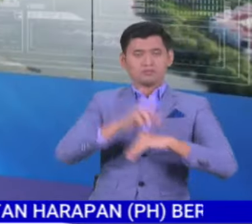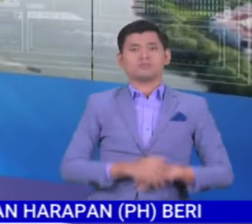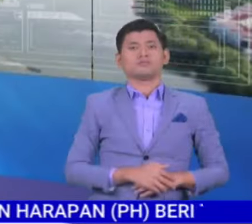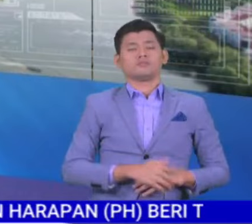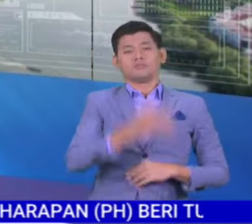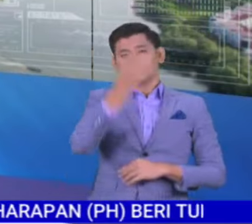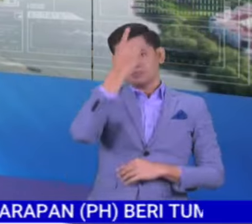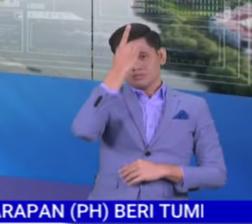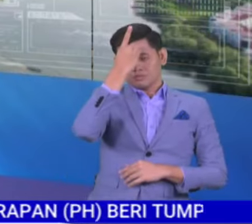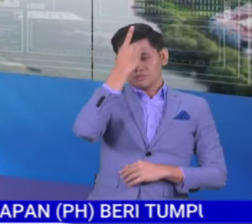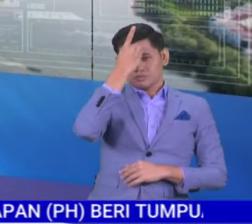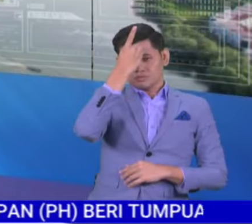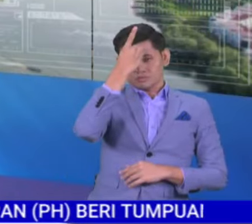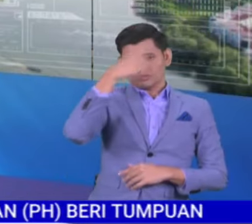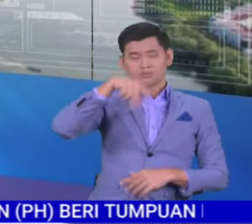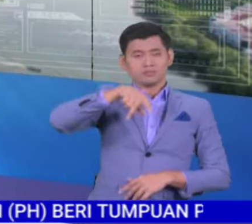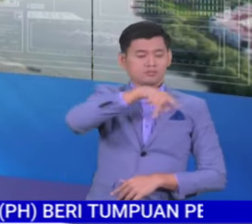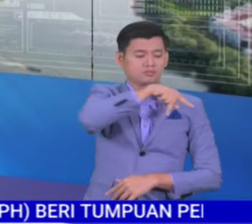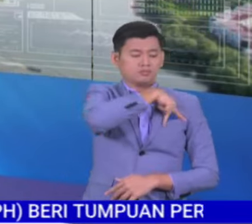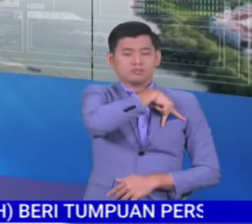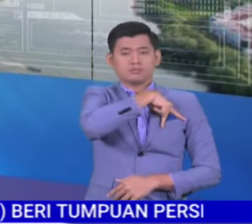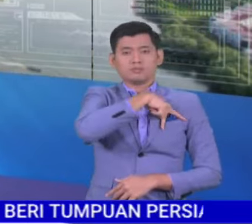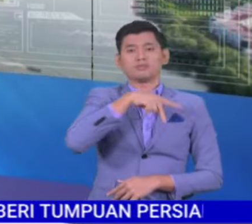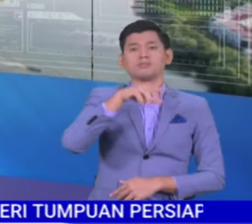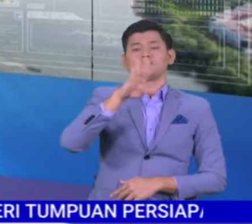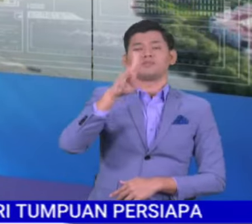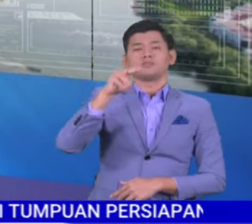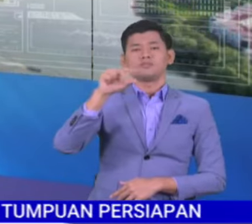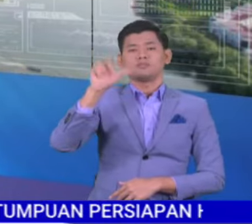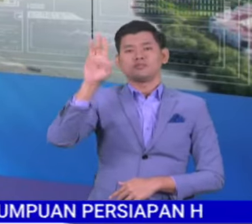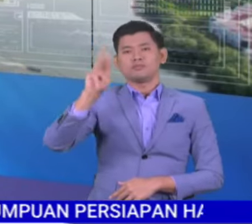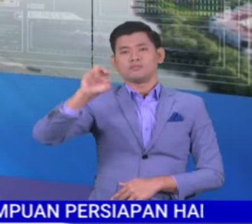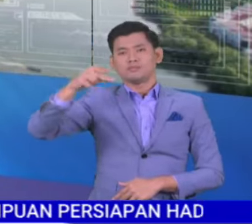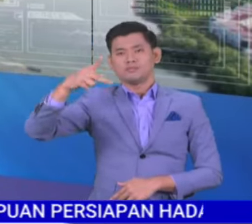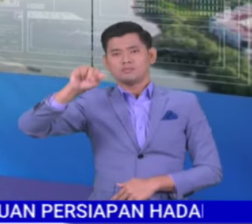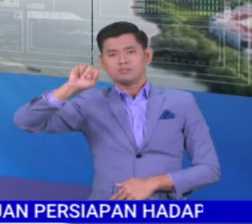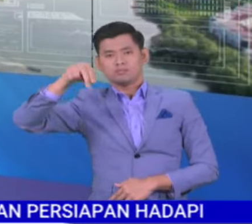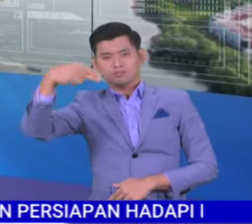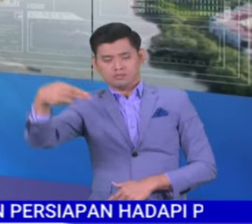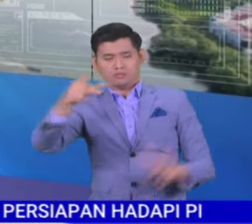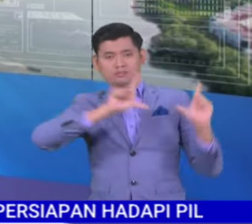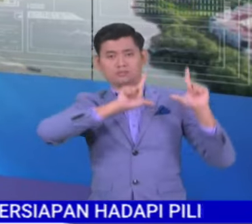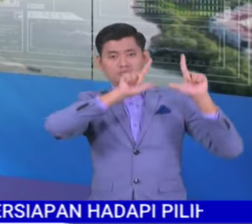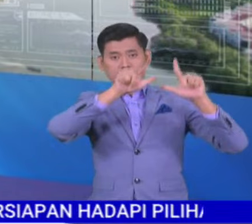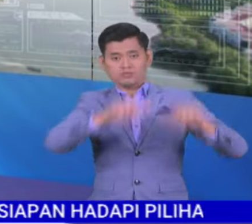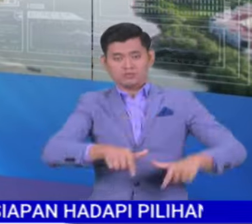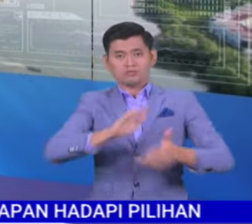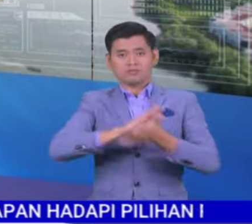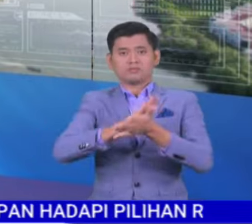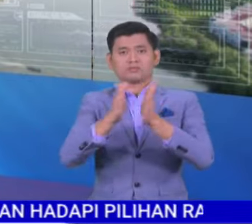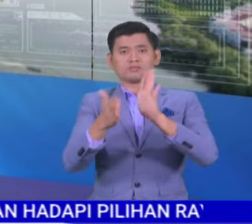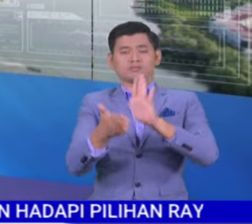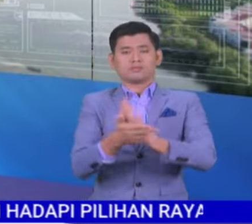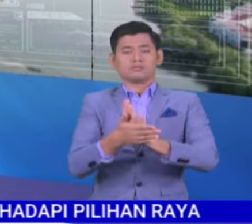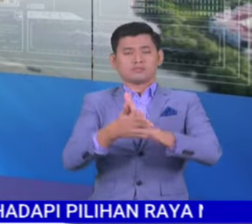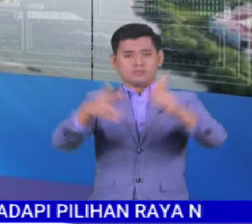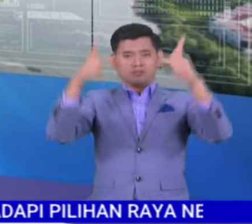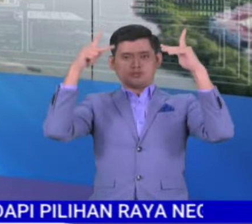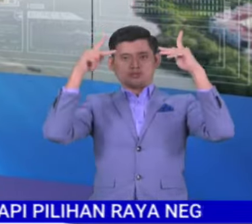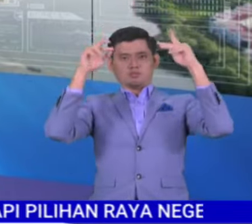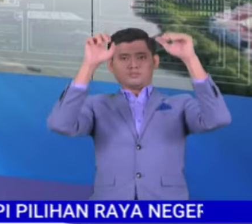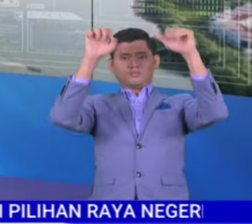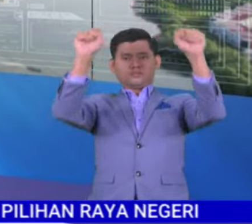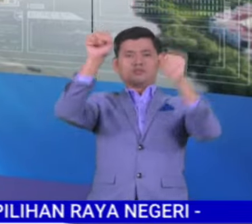jatuh Sri Panglima Bengkulu Utara Din mengumumkan peletakan jawatan sebagai presiden persatuan bola sepak Sabah